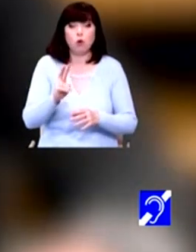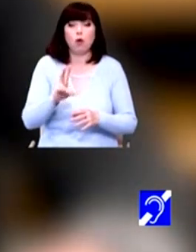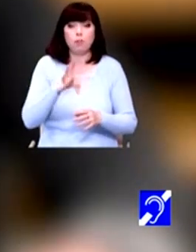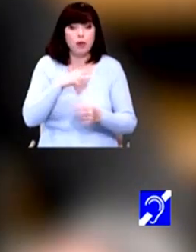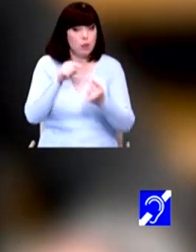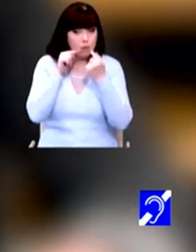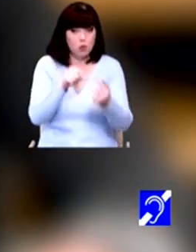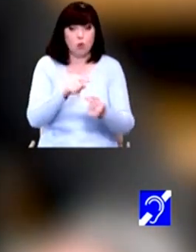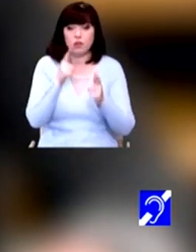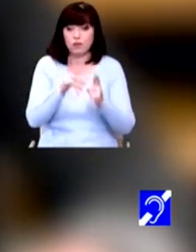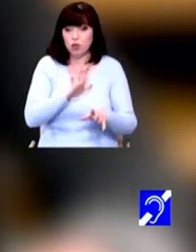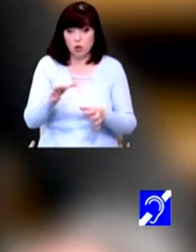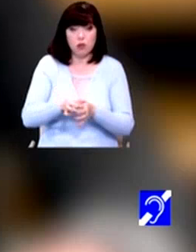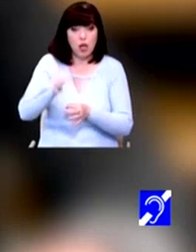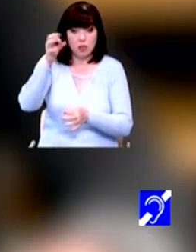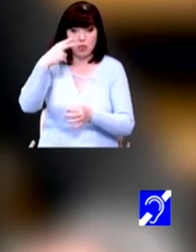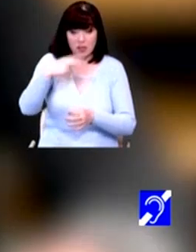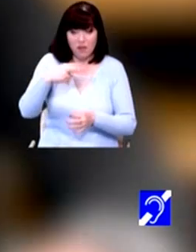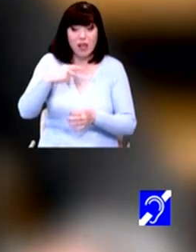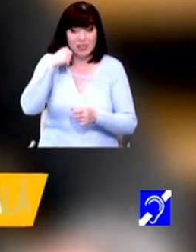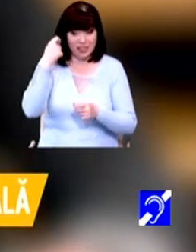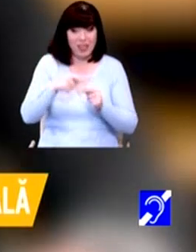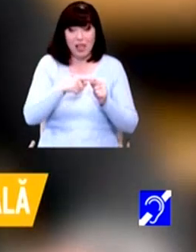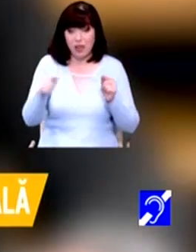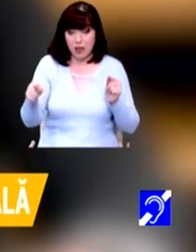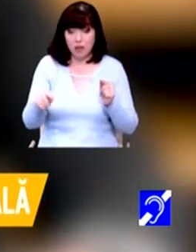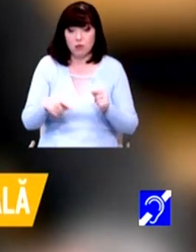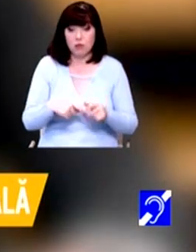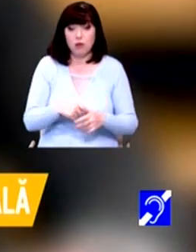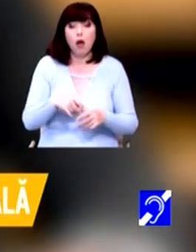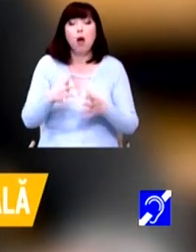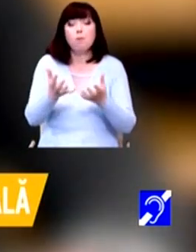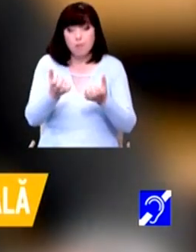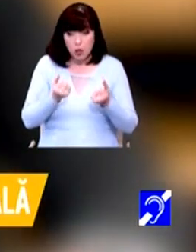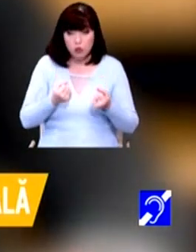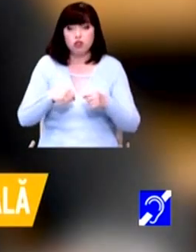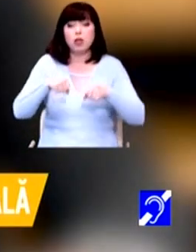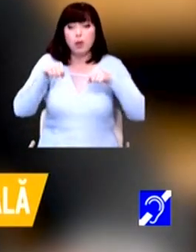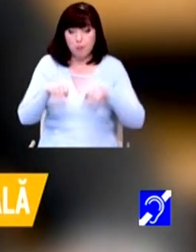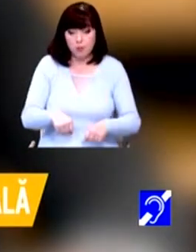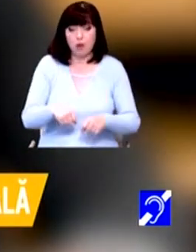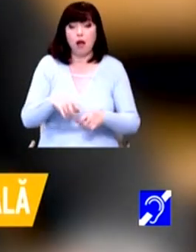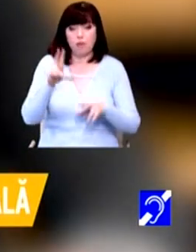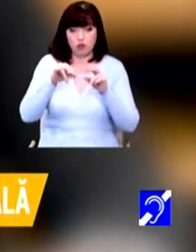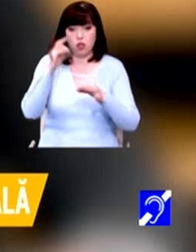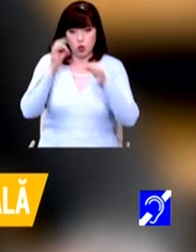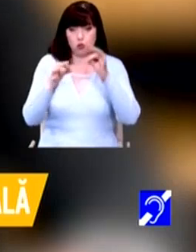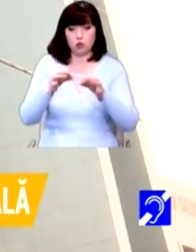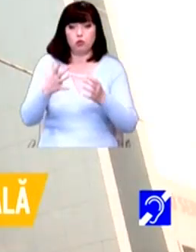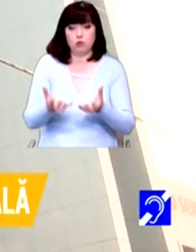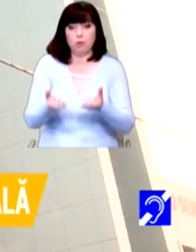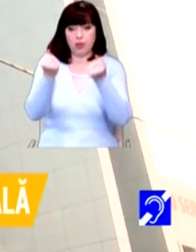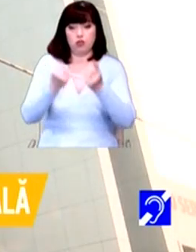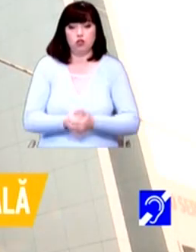contra plăților respective aproximativ 20 de ani, au obținut dreptate balanța justiției înclinându-se în favoarea